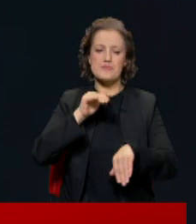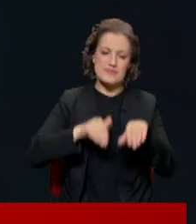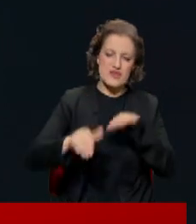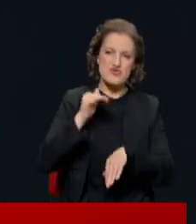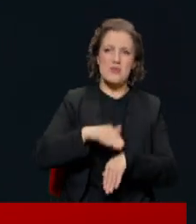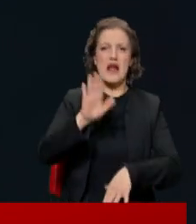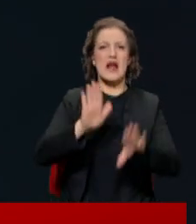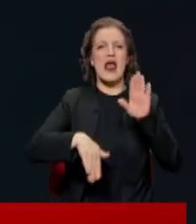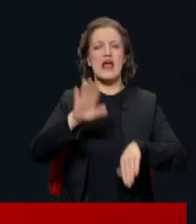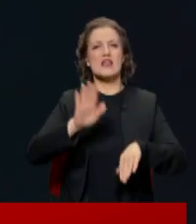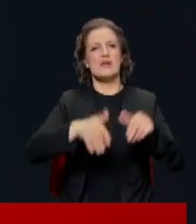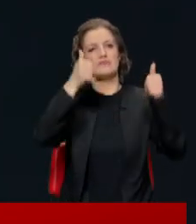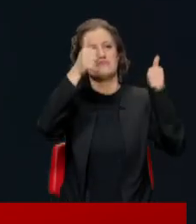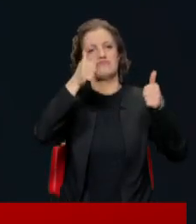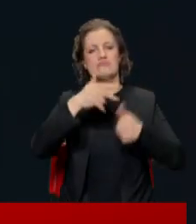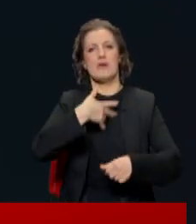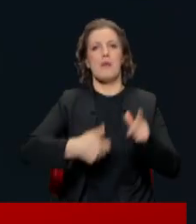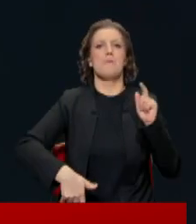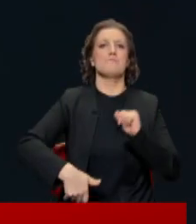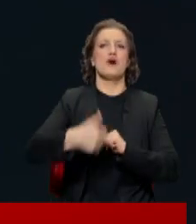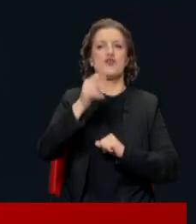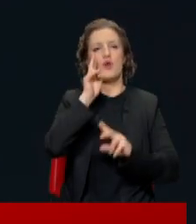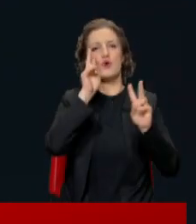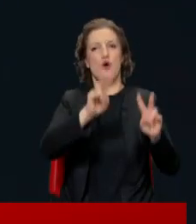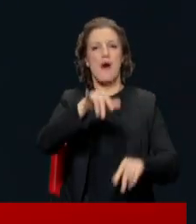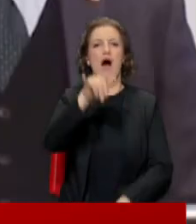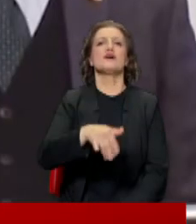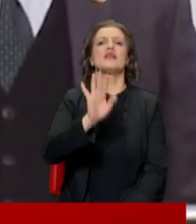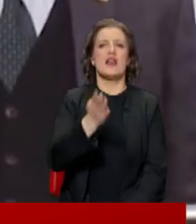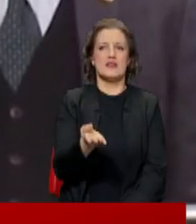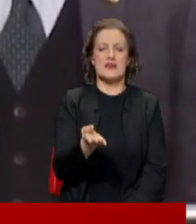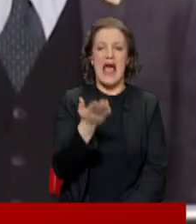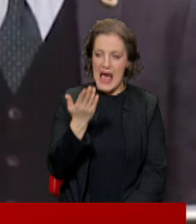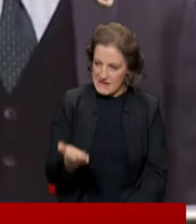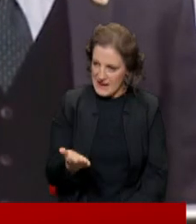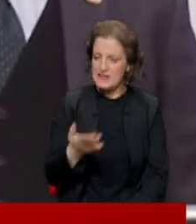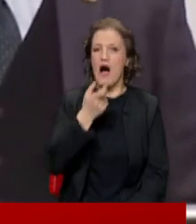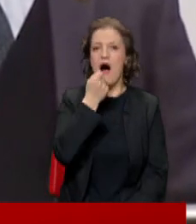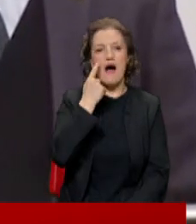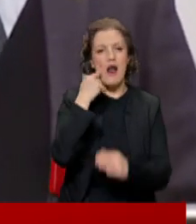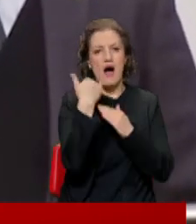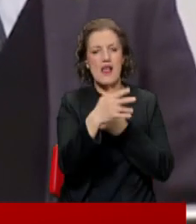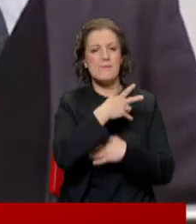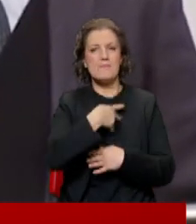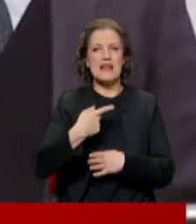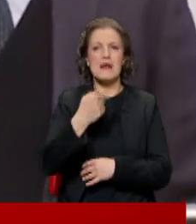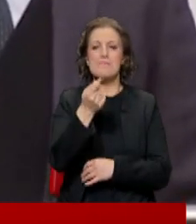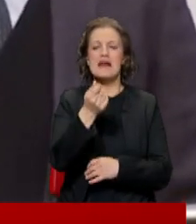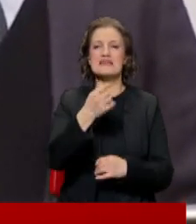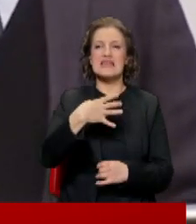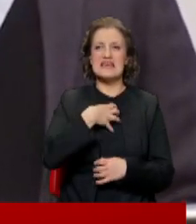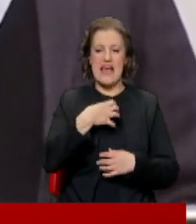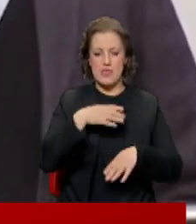seçime reklam panolarında belediye başkanını görmeyi hak etmiyorsun. Evet. Ankara halkının, belediyenin parasını